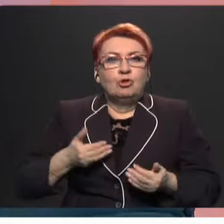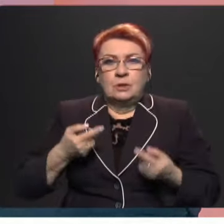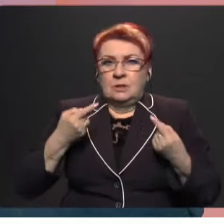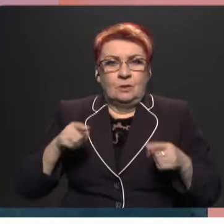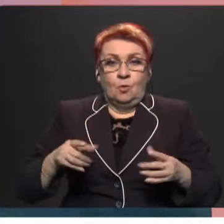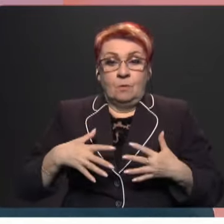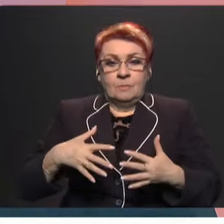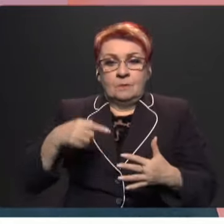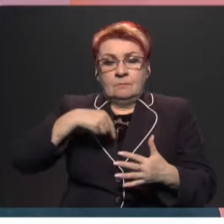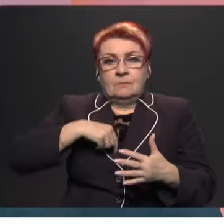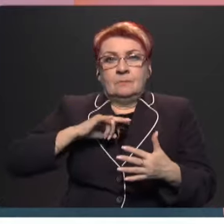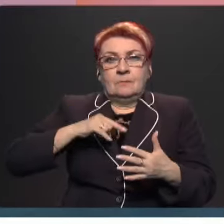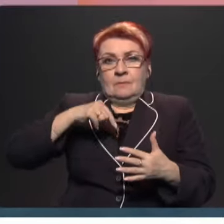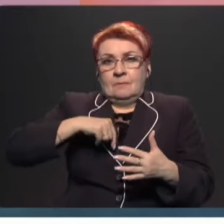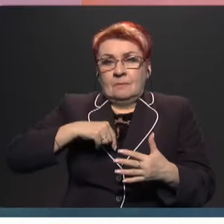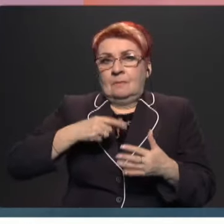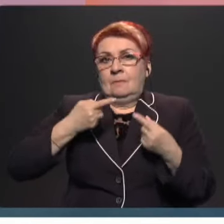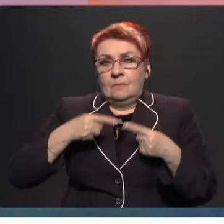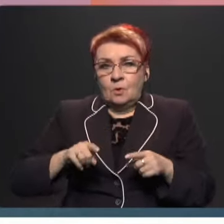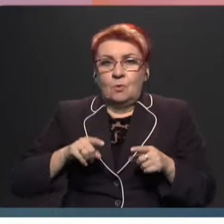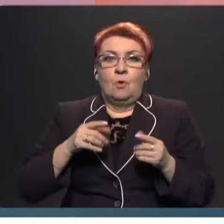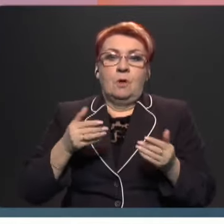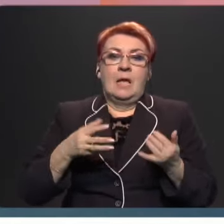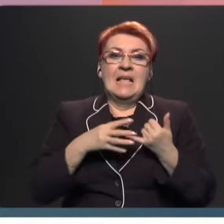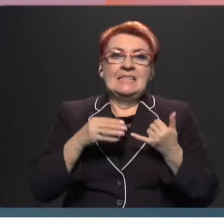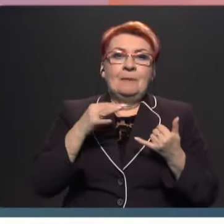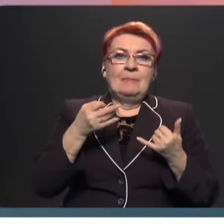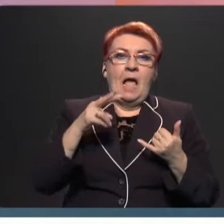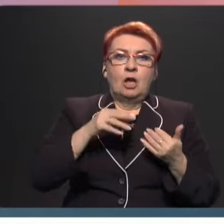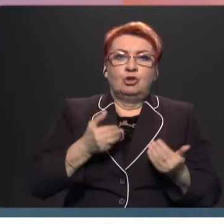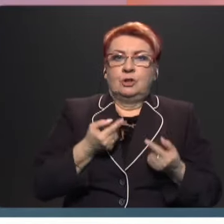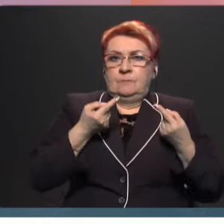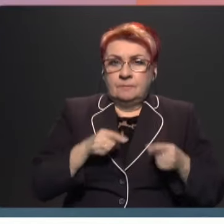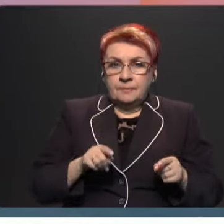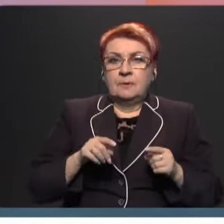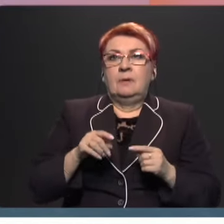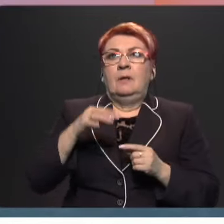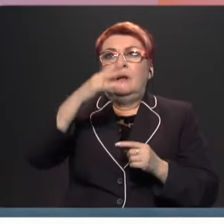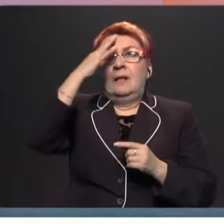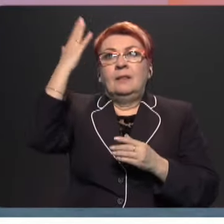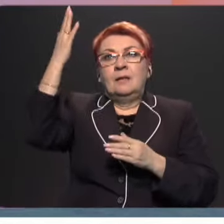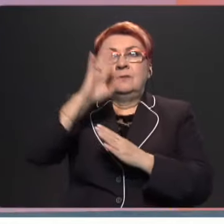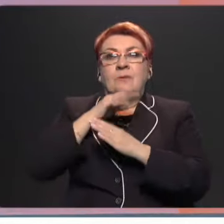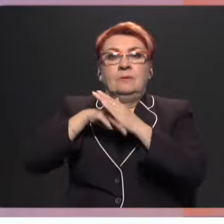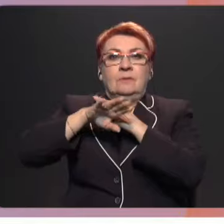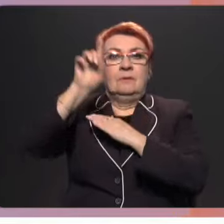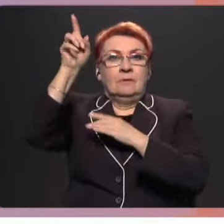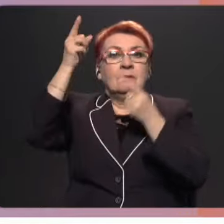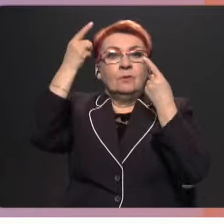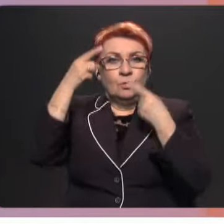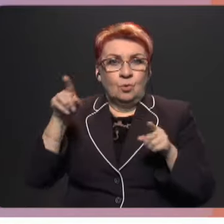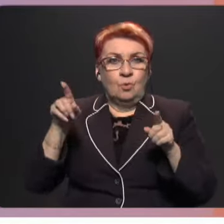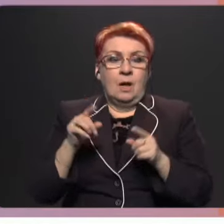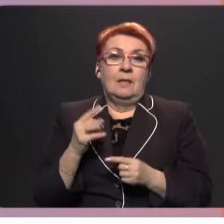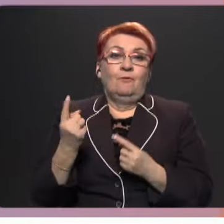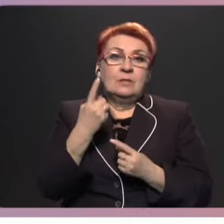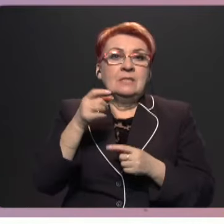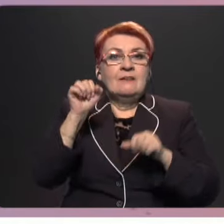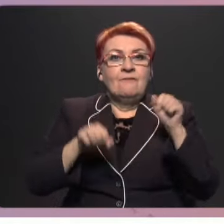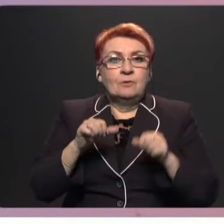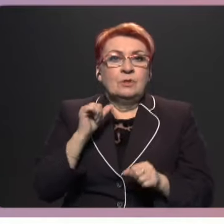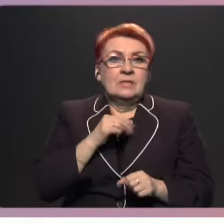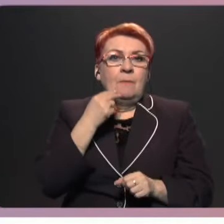совершенно разное восприятие нами того образа жизни, который в свое время, во время он оказался нам единственно верным, единственно возможным и